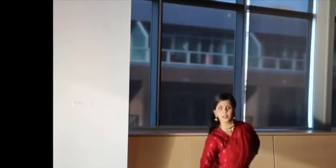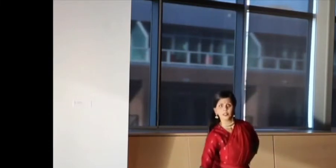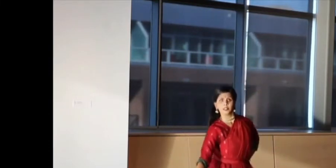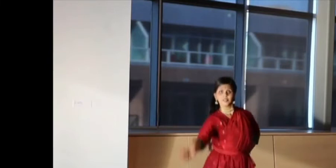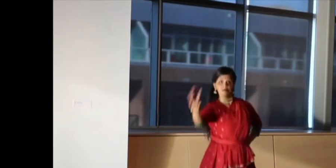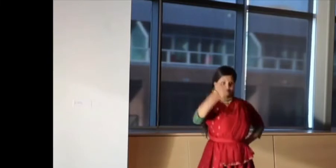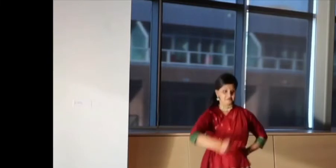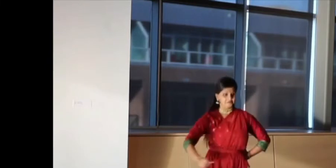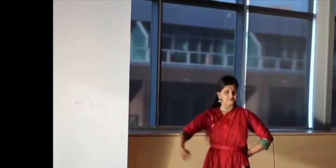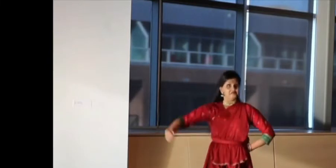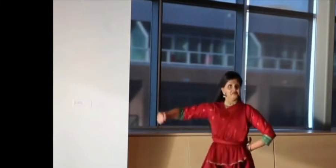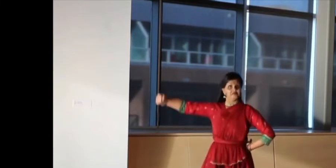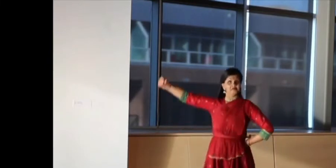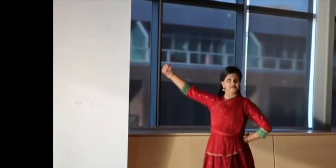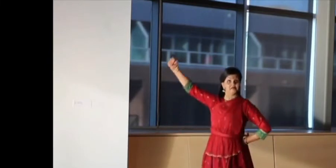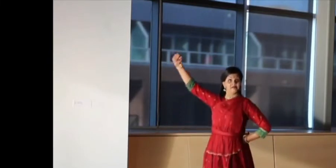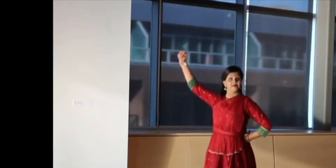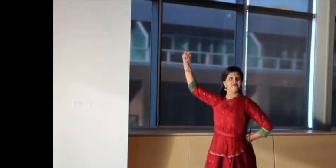गुरुदैत्यकलक्षेत्रे